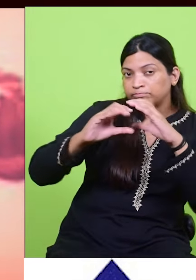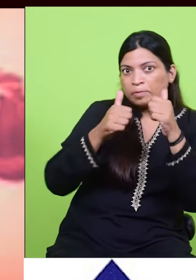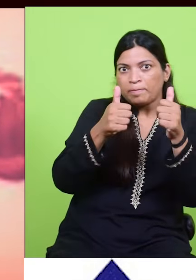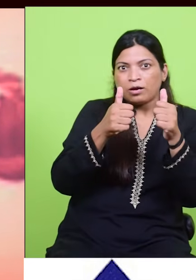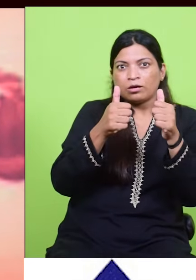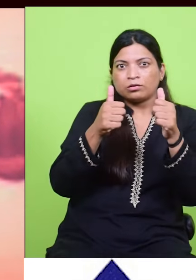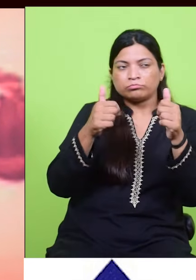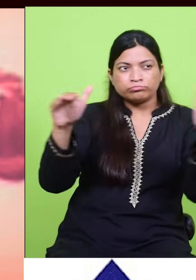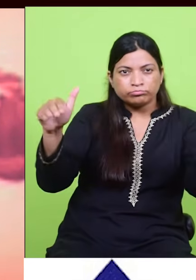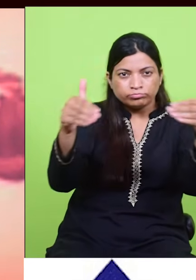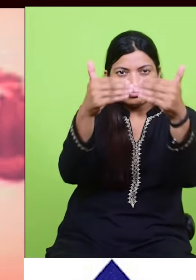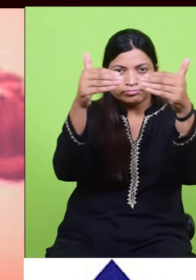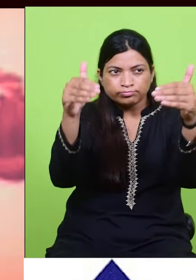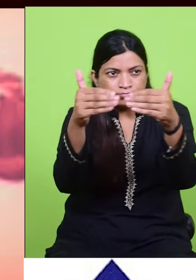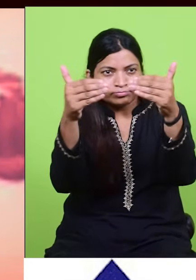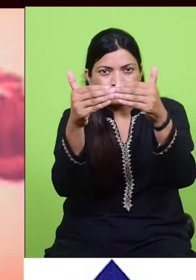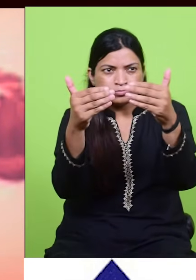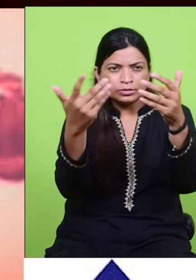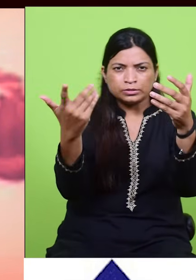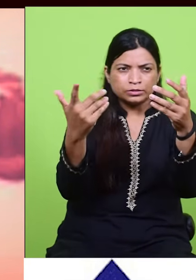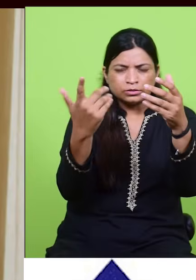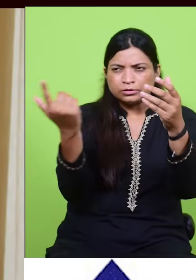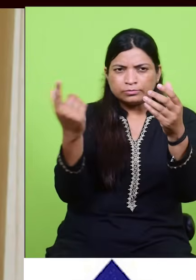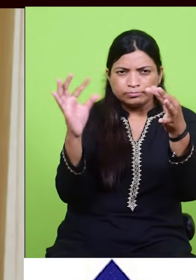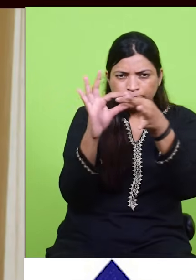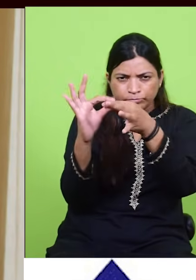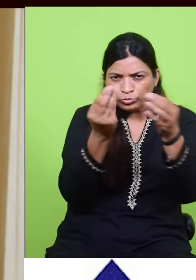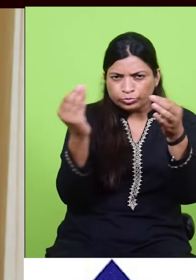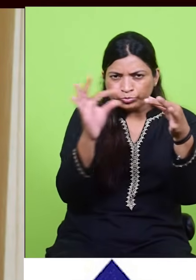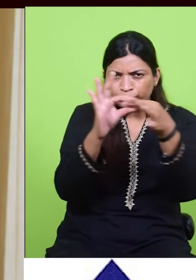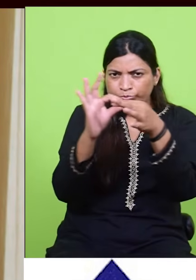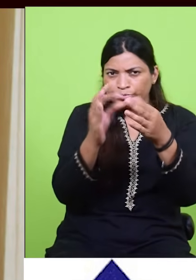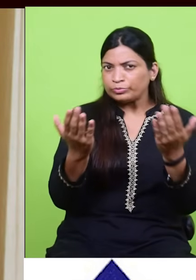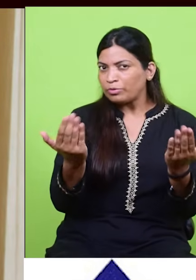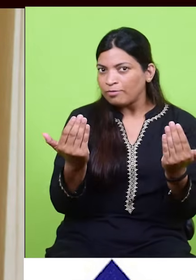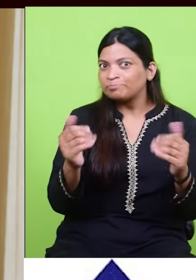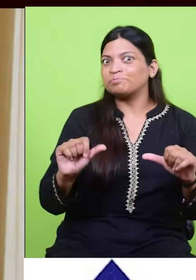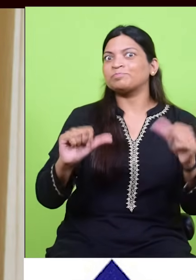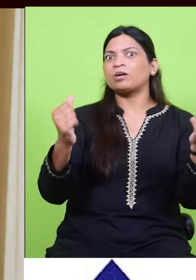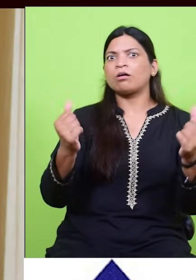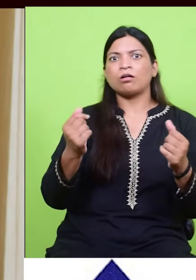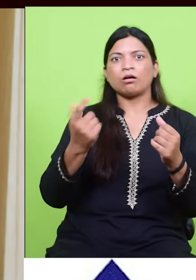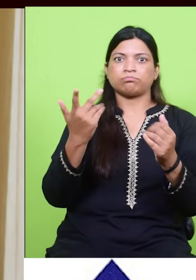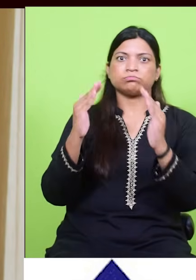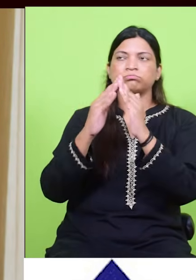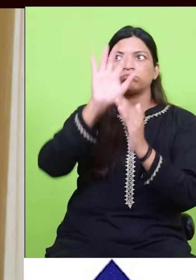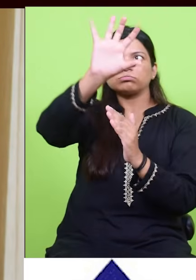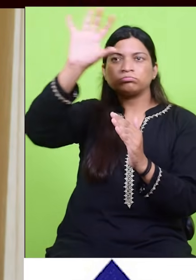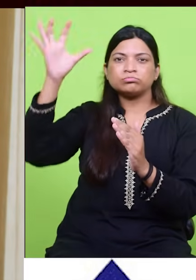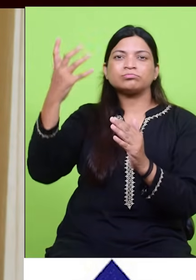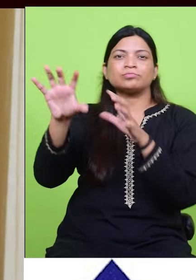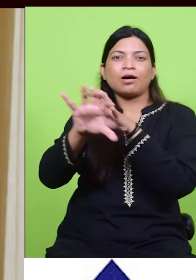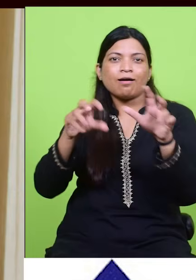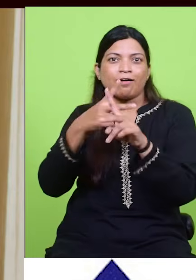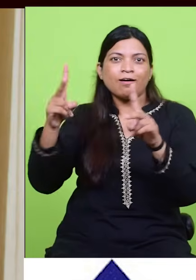अभी 20 डेज से ज़्यादा ही होने को आए हैं कि गुरदीप वहाँ पे काफ़ी सारे काम सीख गई है। पेपर पंच कर